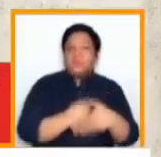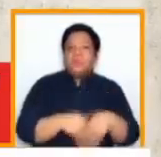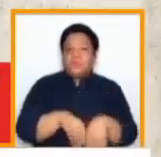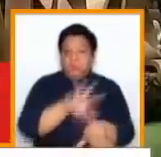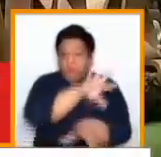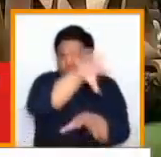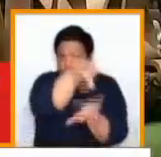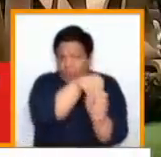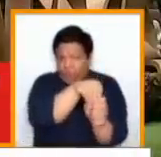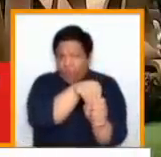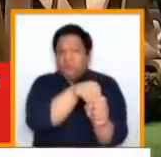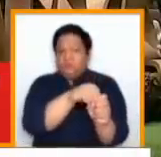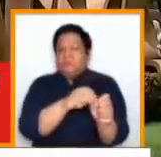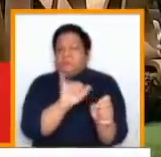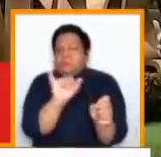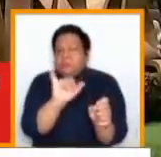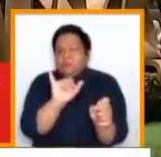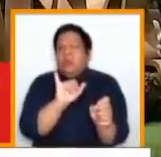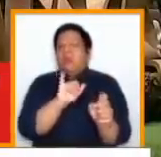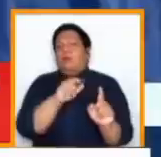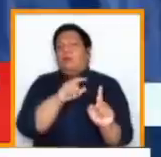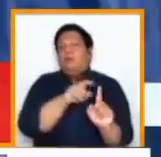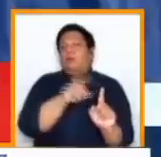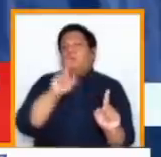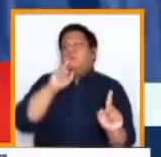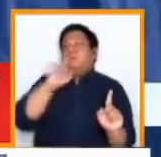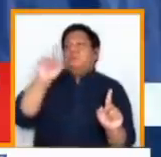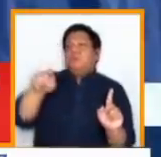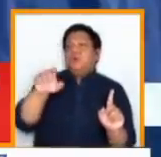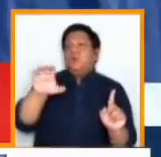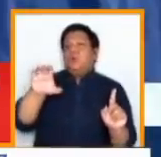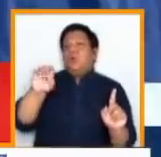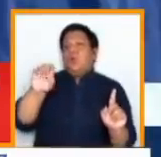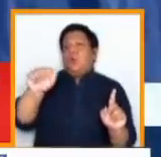at utos kay COA Chairman Michael Aguinaldo. Nasa